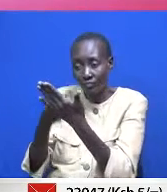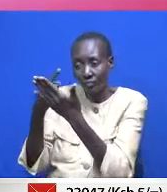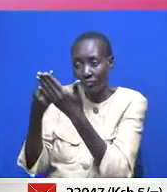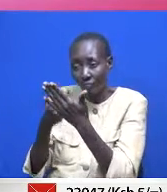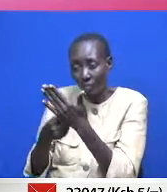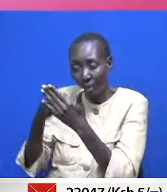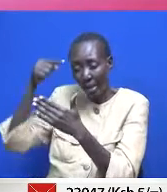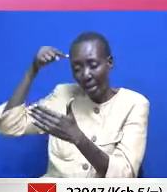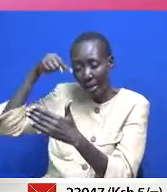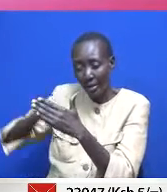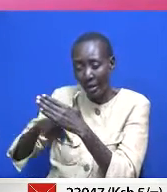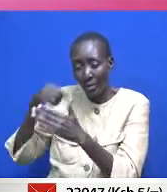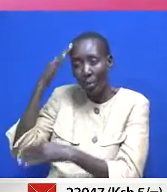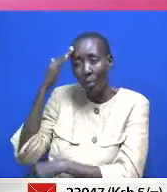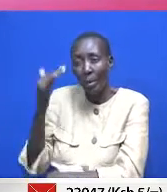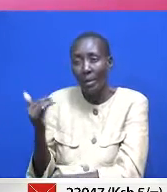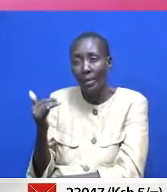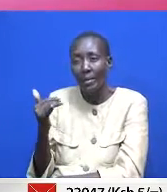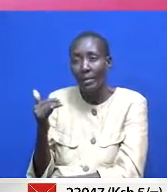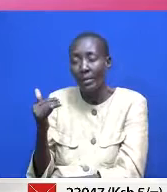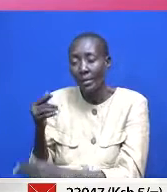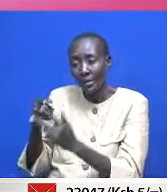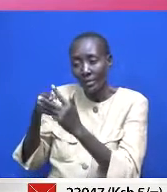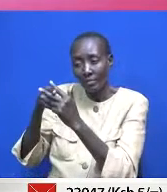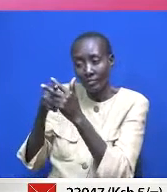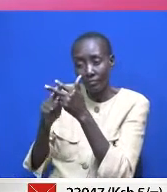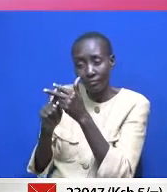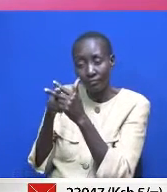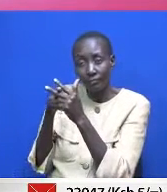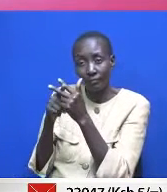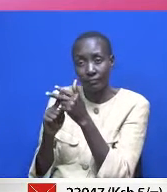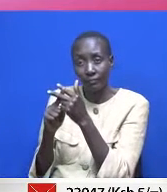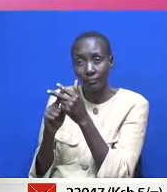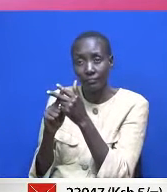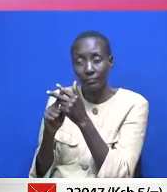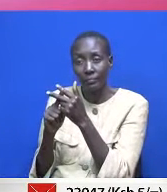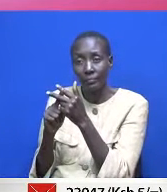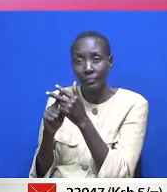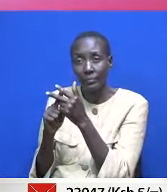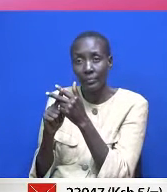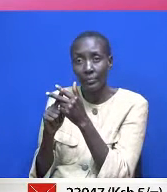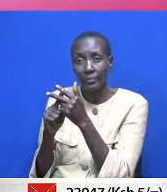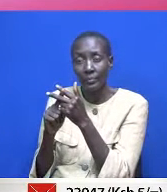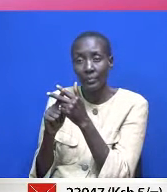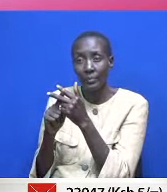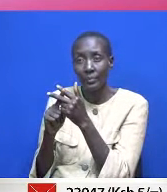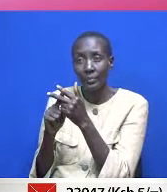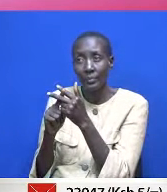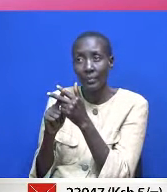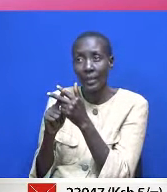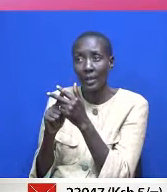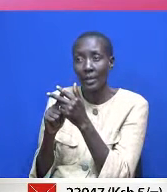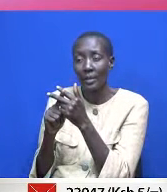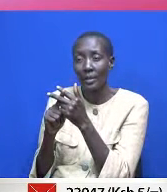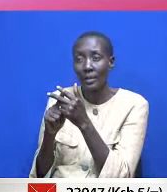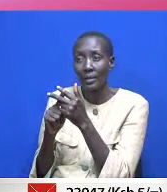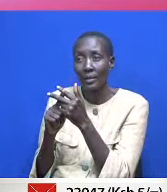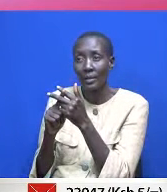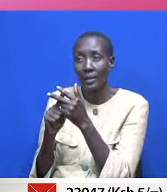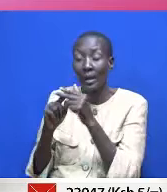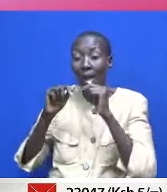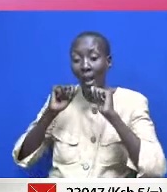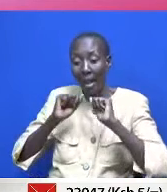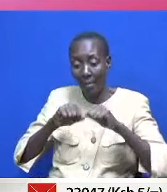sana. Kwa sababu unajua kiwanda iwe na nguvu ama iwe na